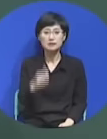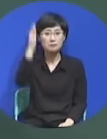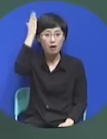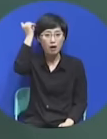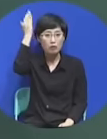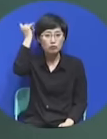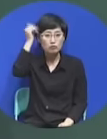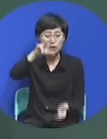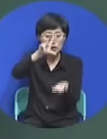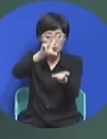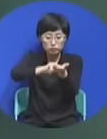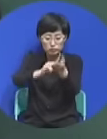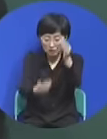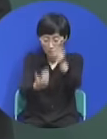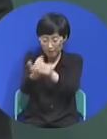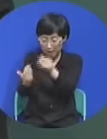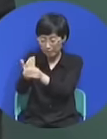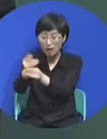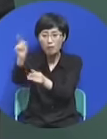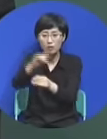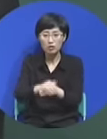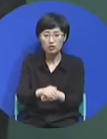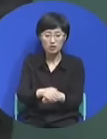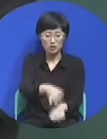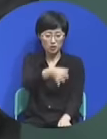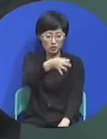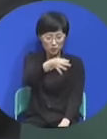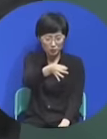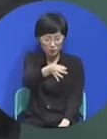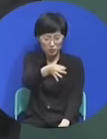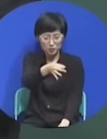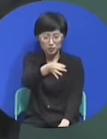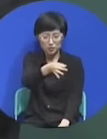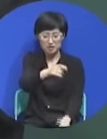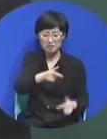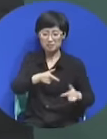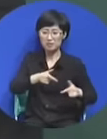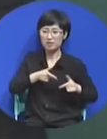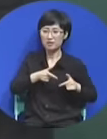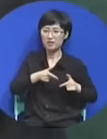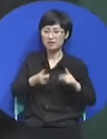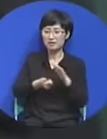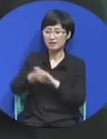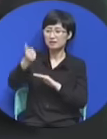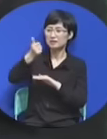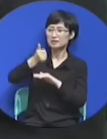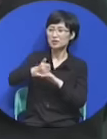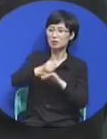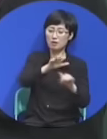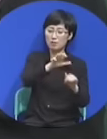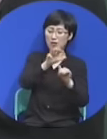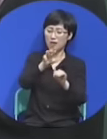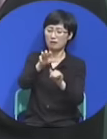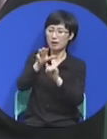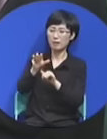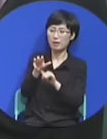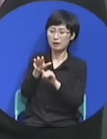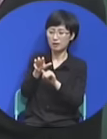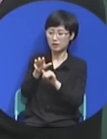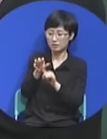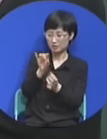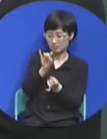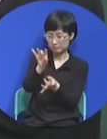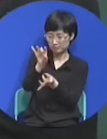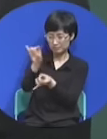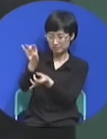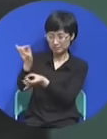와있는거죠전부이런부분들은막경제막성공이런식으로다가는거죠이렇게 现在我国领导的问题都是因为所有的人走向经济